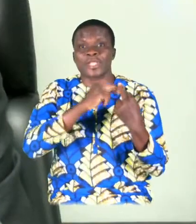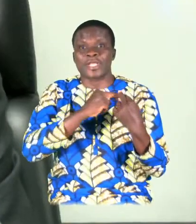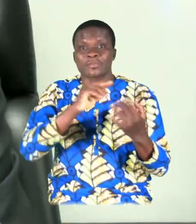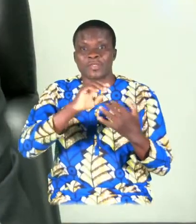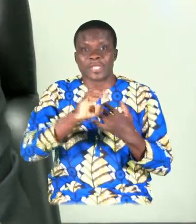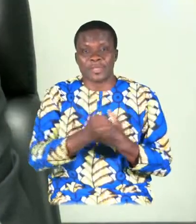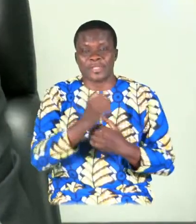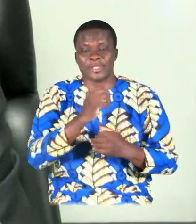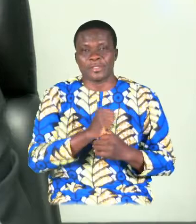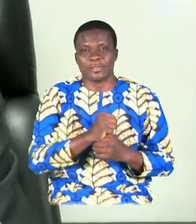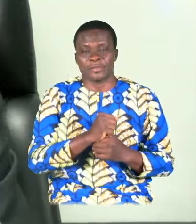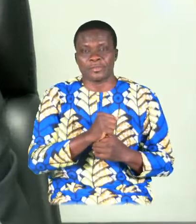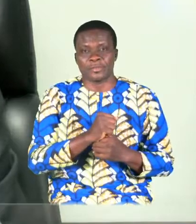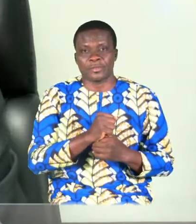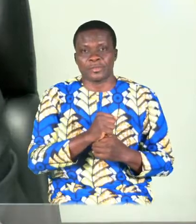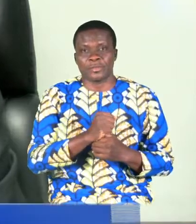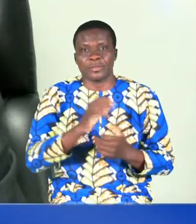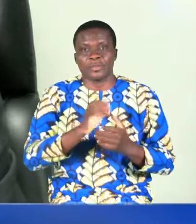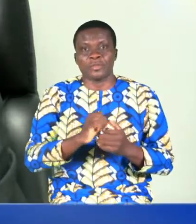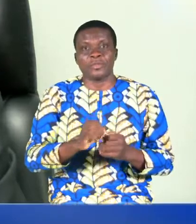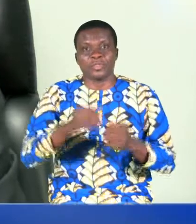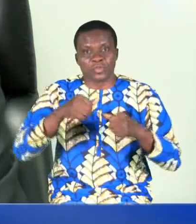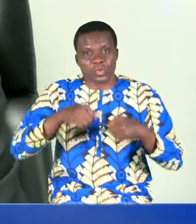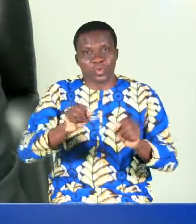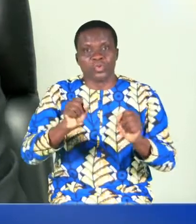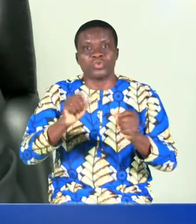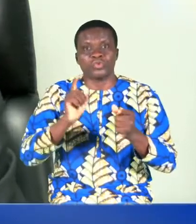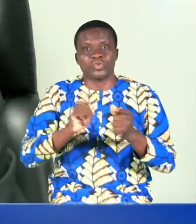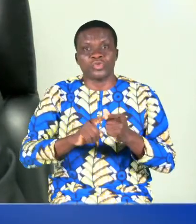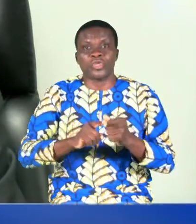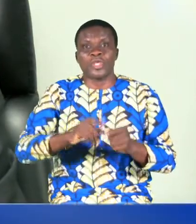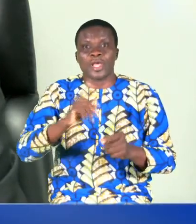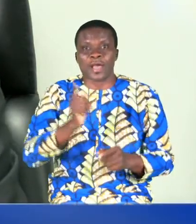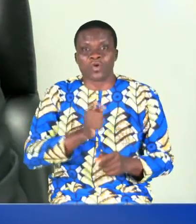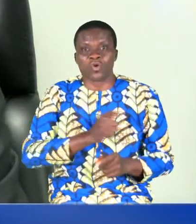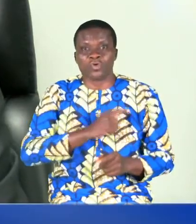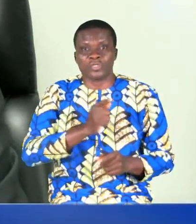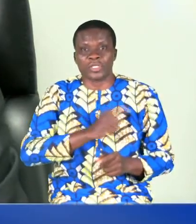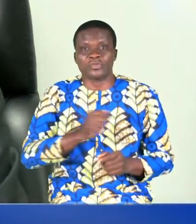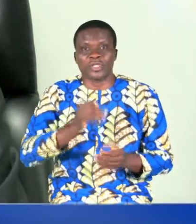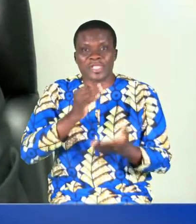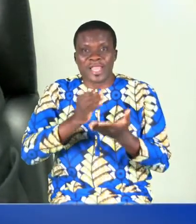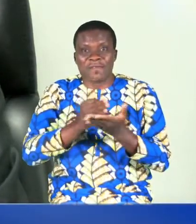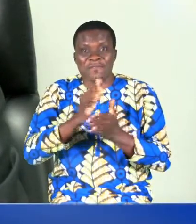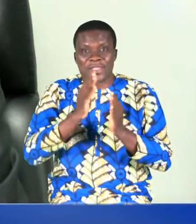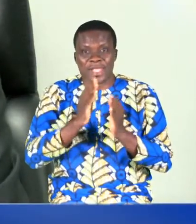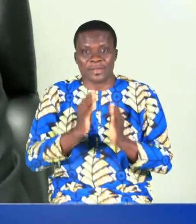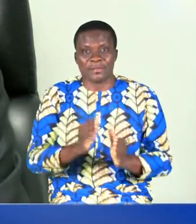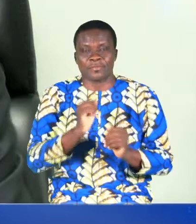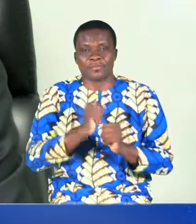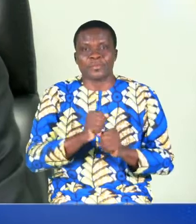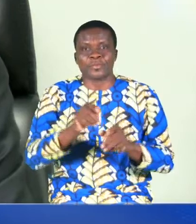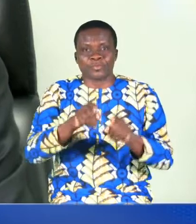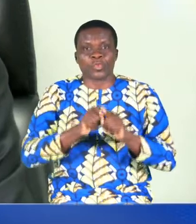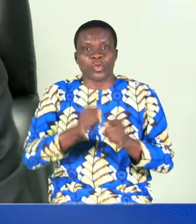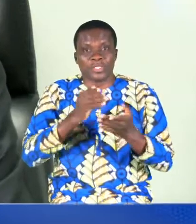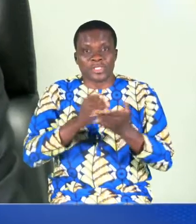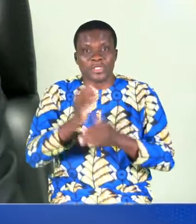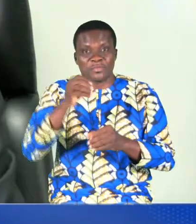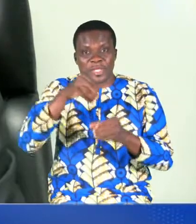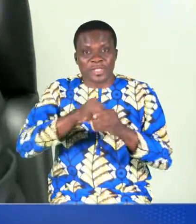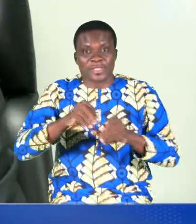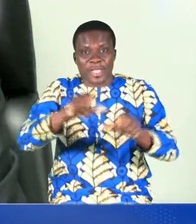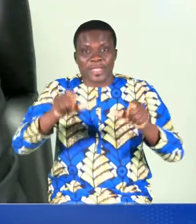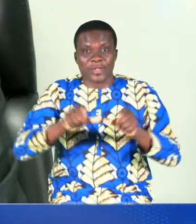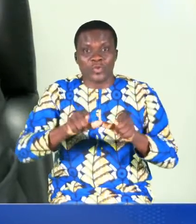responsabilité de continuer à conscientiser les fidèles, aussi bien dans les